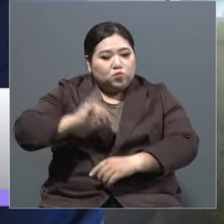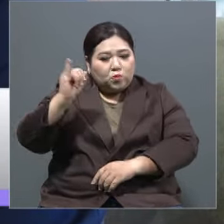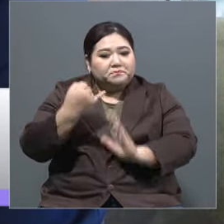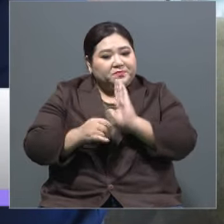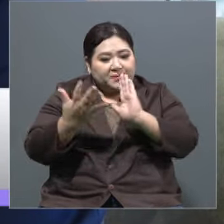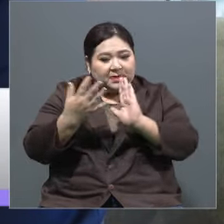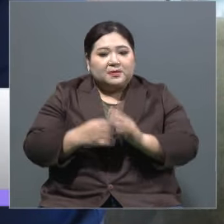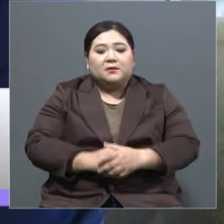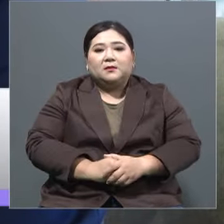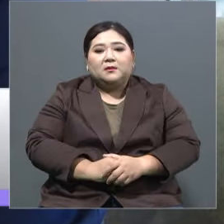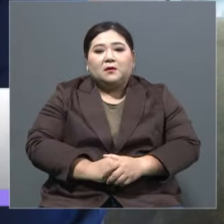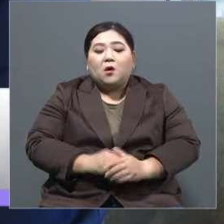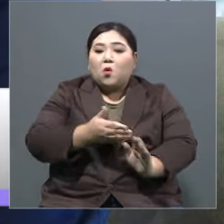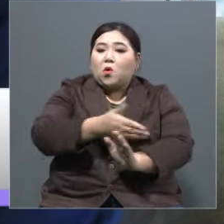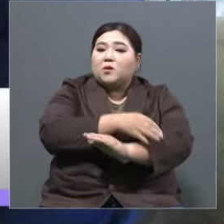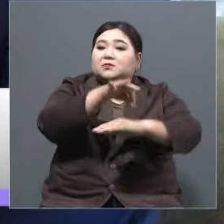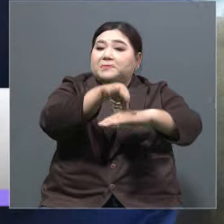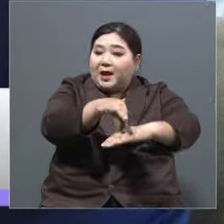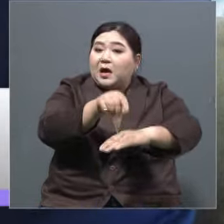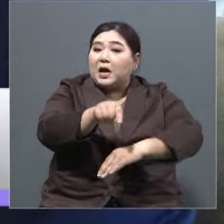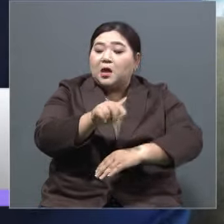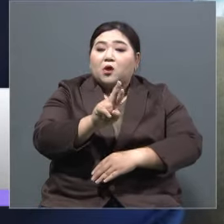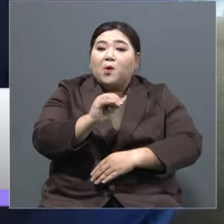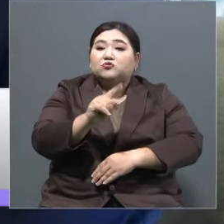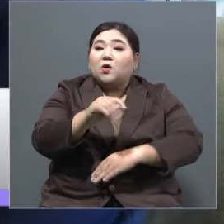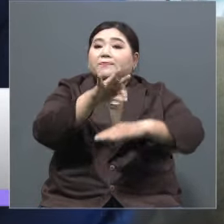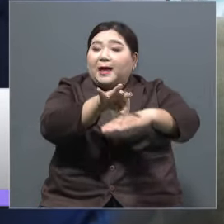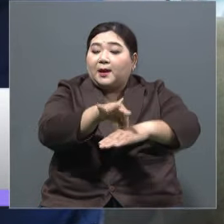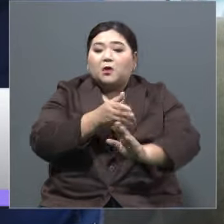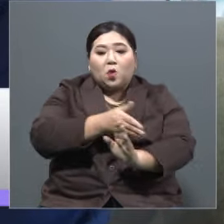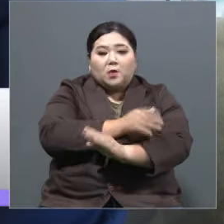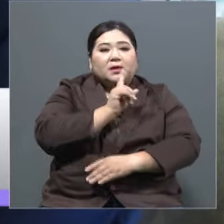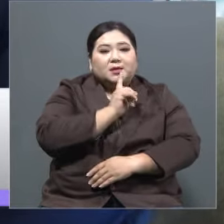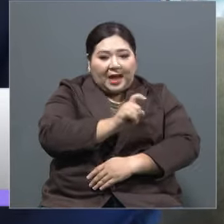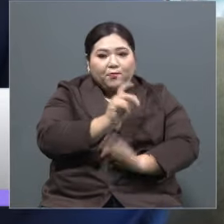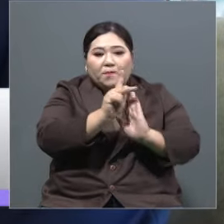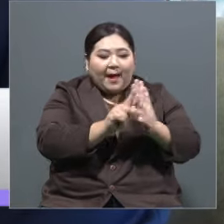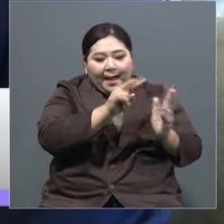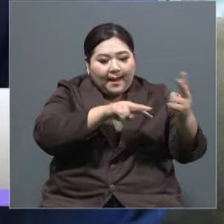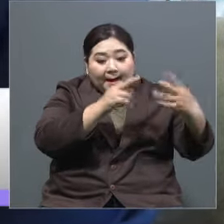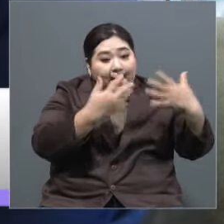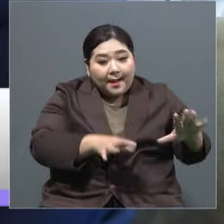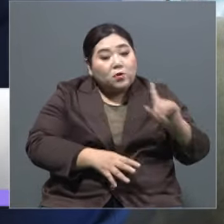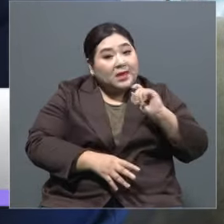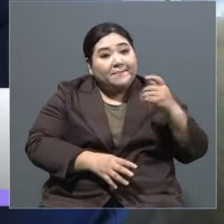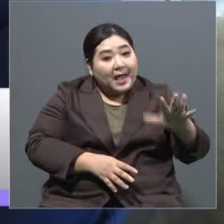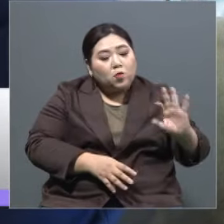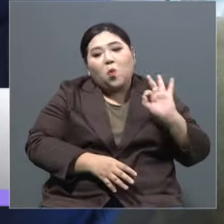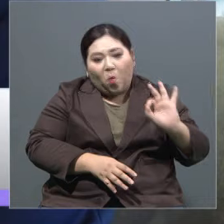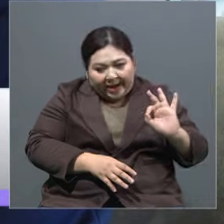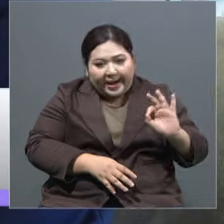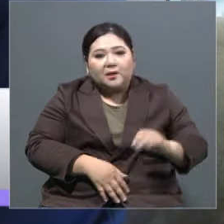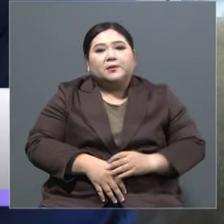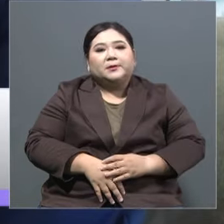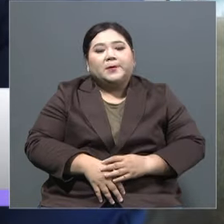ผมก็บอกแล้วว่าตอนก่อนที่มีการแต่งตั้งท่านรัฐมนตรีพิชิตไปเนี่ยผมก็มีการสอบถามทางกฤษฎีกาแล้วนะครับผมก็มั่นใจว่าผมมีสามารถตอ